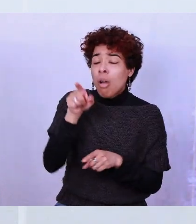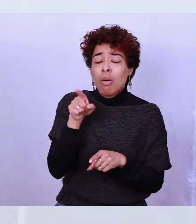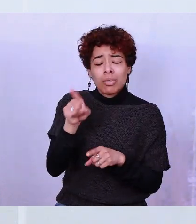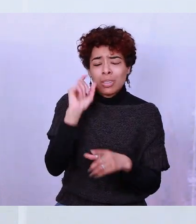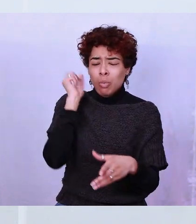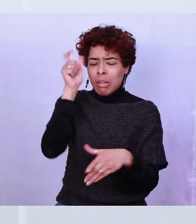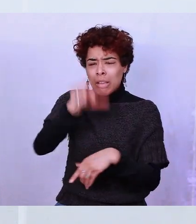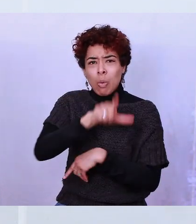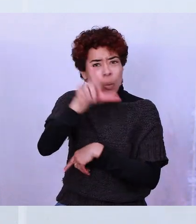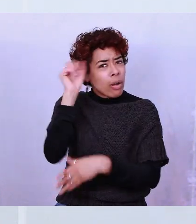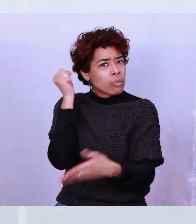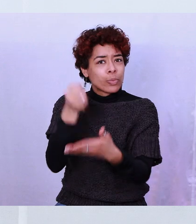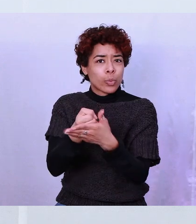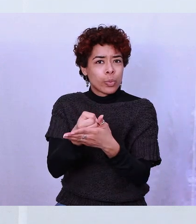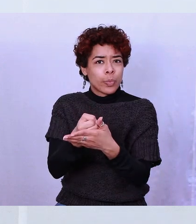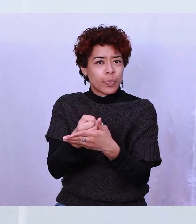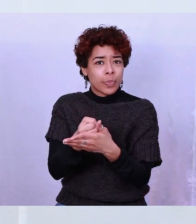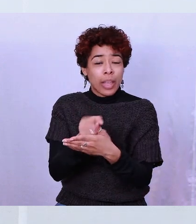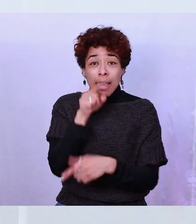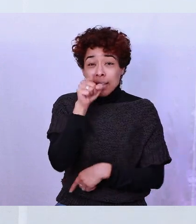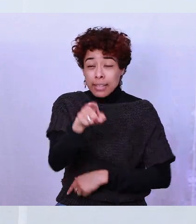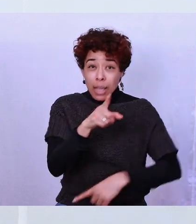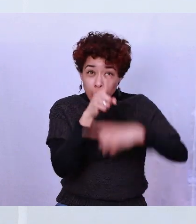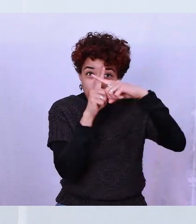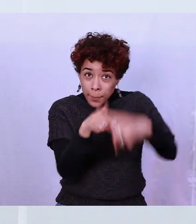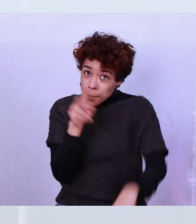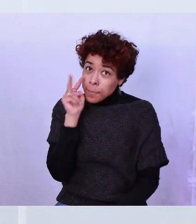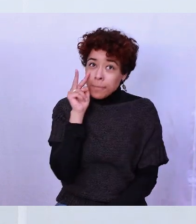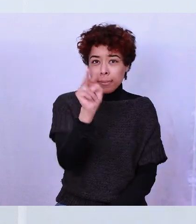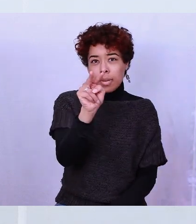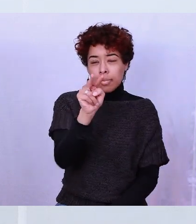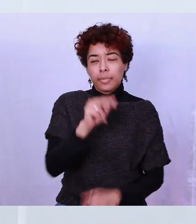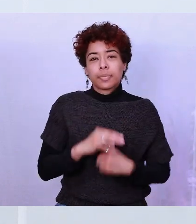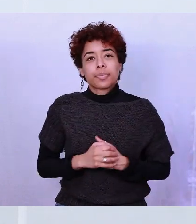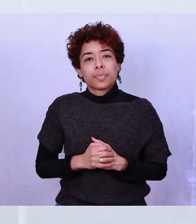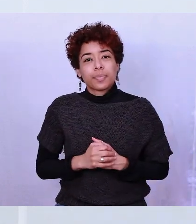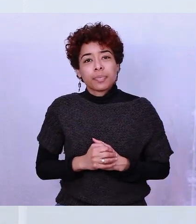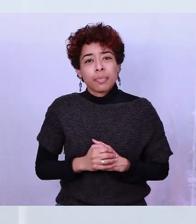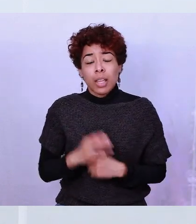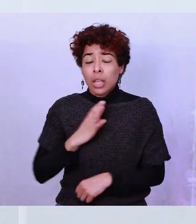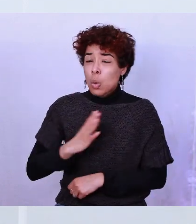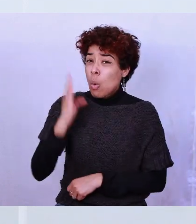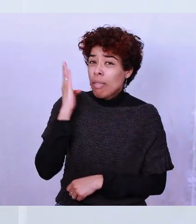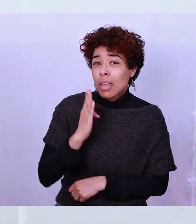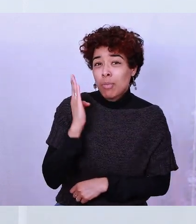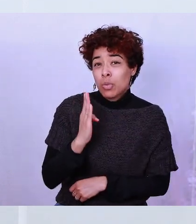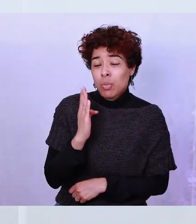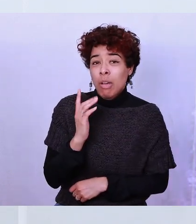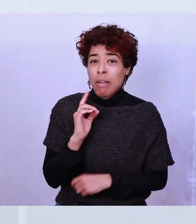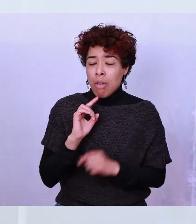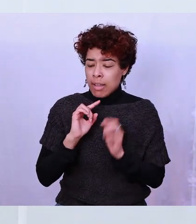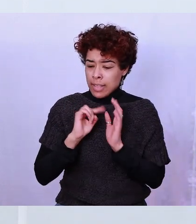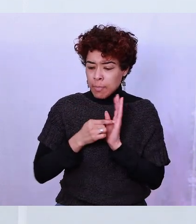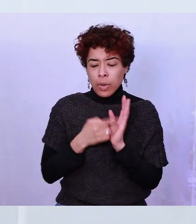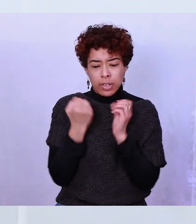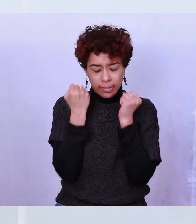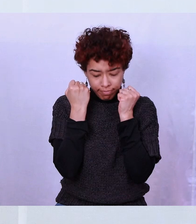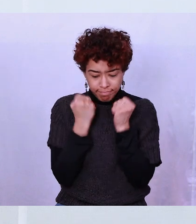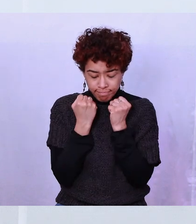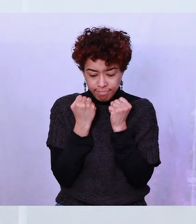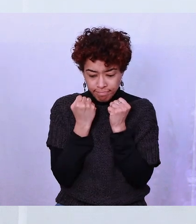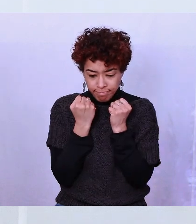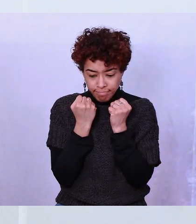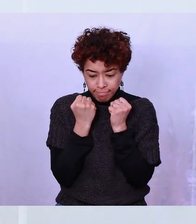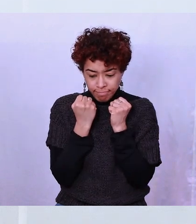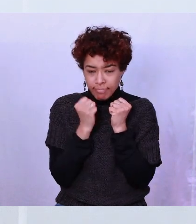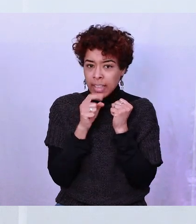la croix, parce que c'est là mon point d'honneur. On a besoin d'avoir des points d'honneur, frères et sœurs, dans nos cœurs.